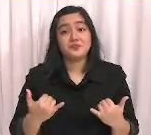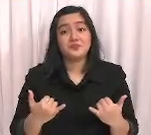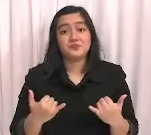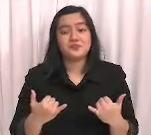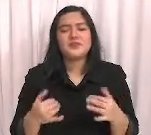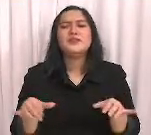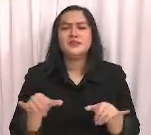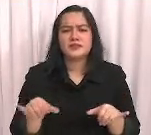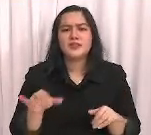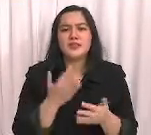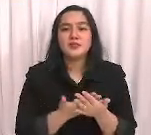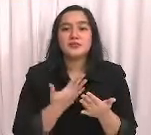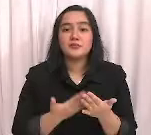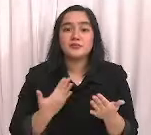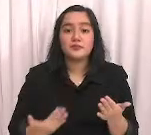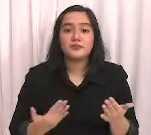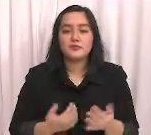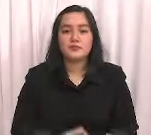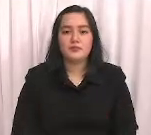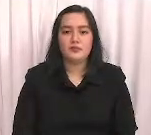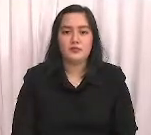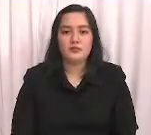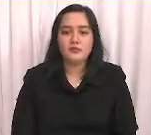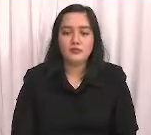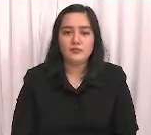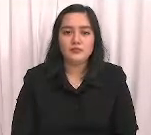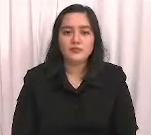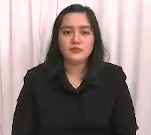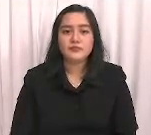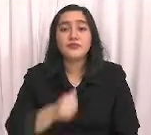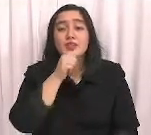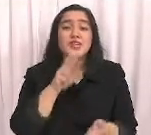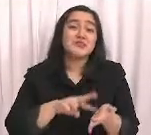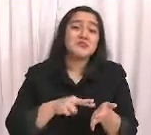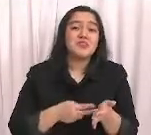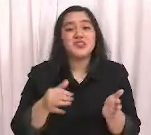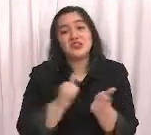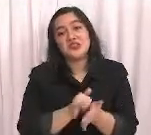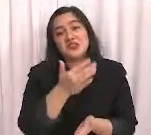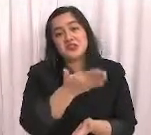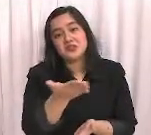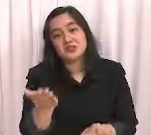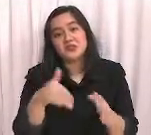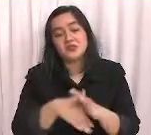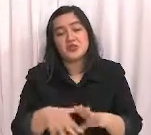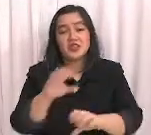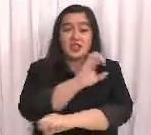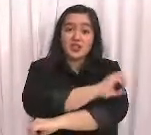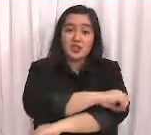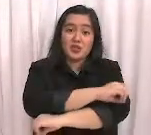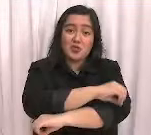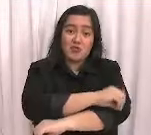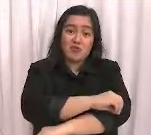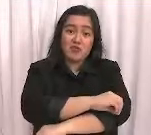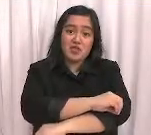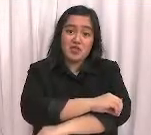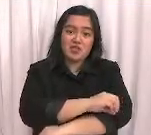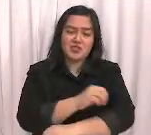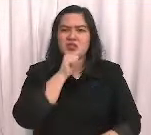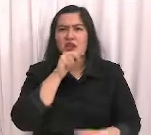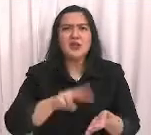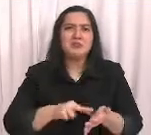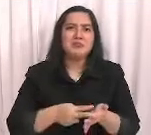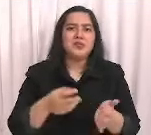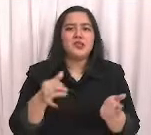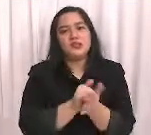same thing. You know, hindi sapagkat nasa opisina ka, safe ka. Lahat ng ginagawa ngayon, maging sundalo,